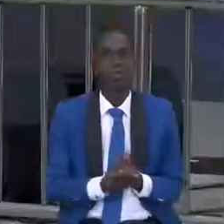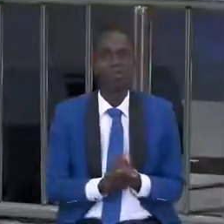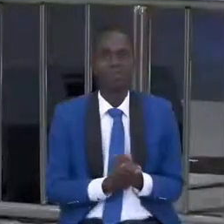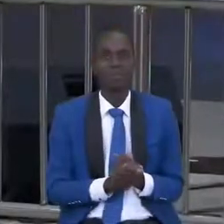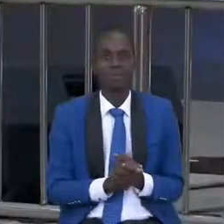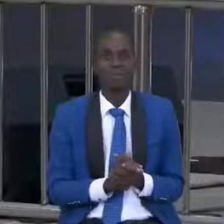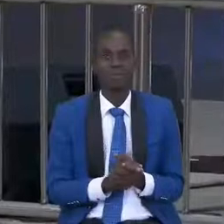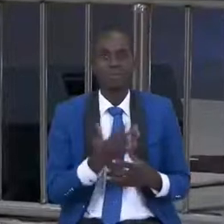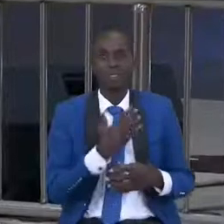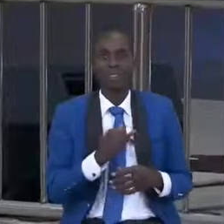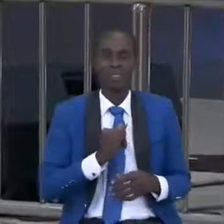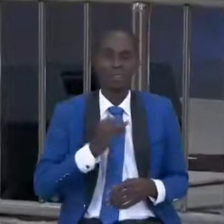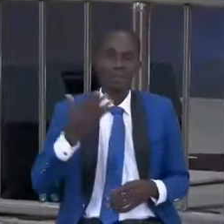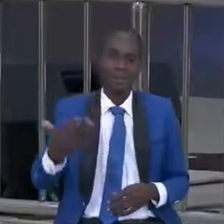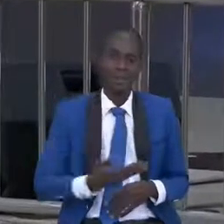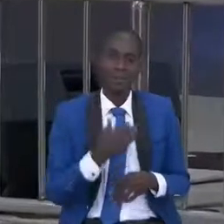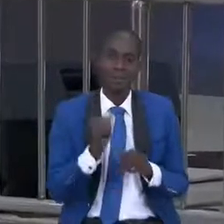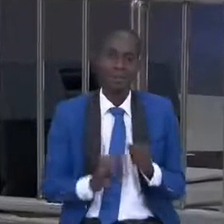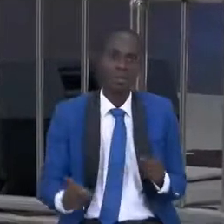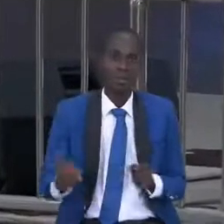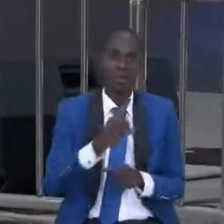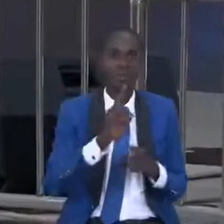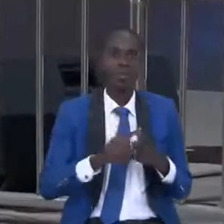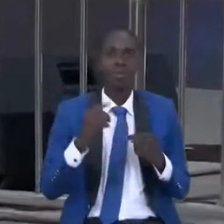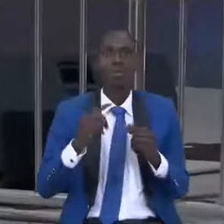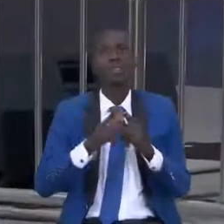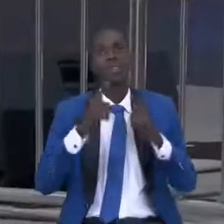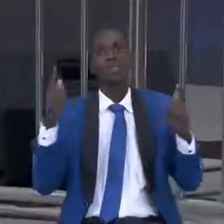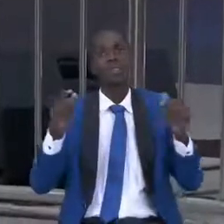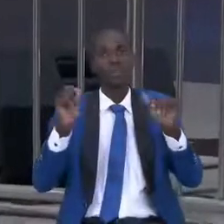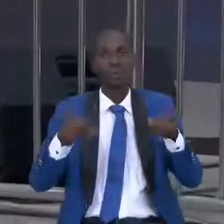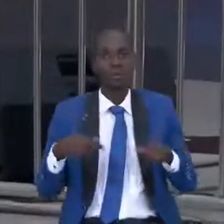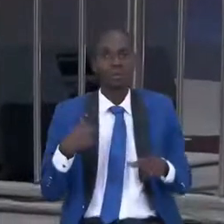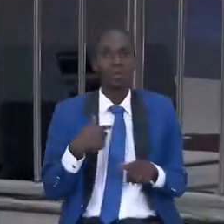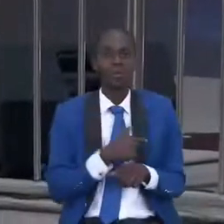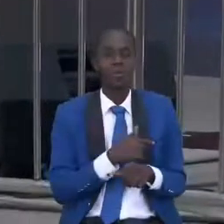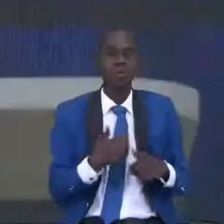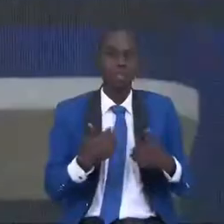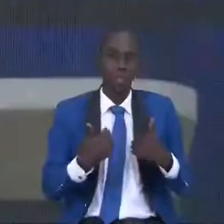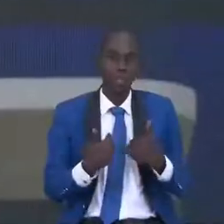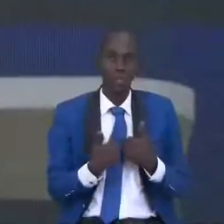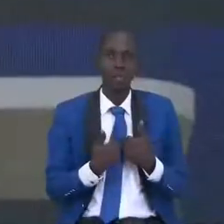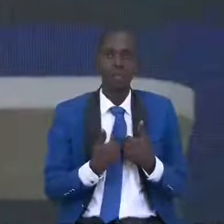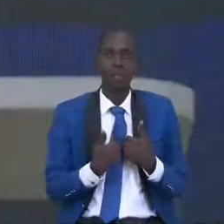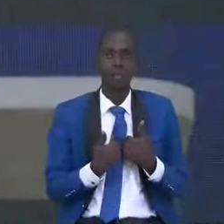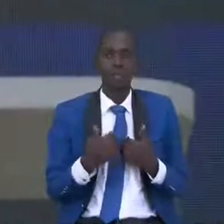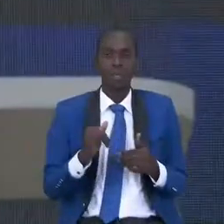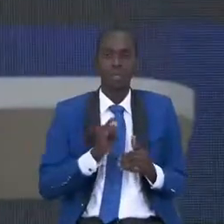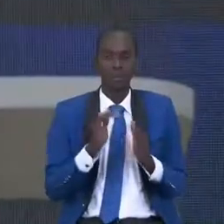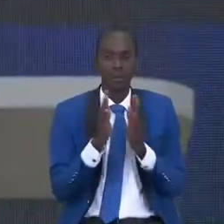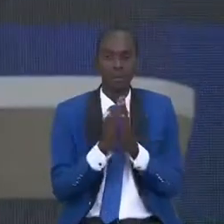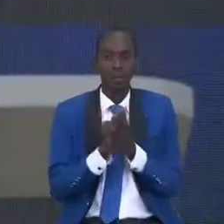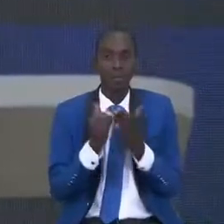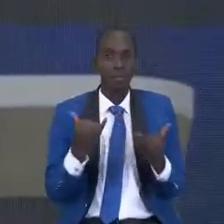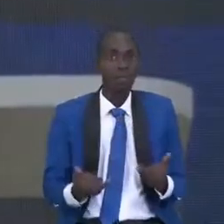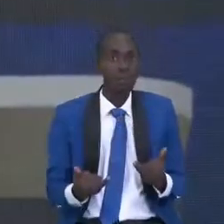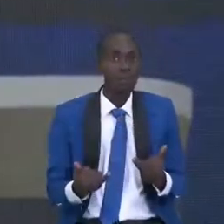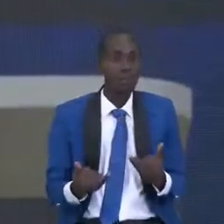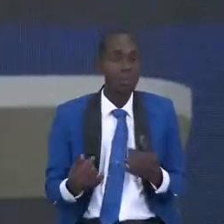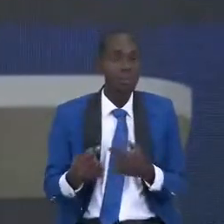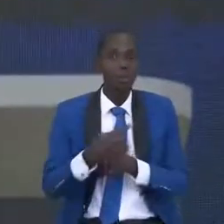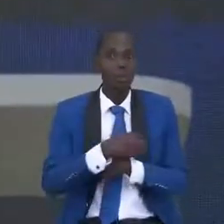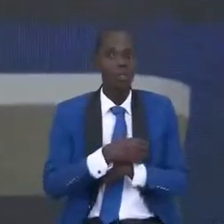Et je souhaite la bienvenue à chacun aux grandes possibilités que nous avons en Dieu. Je prie qu'aujourd'hui, comme nous